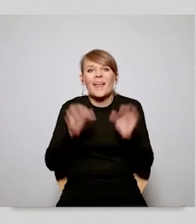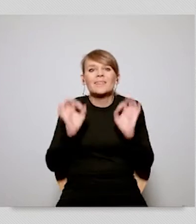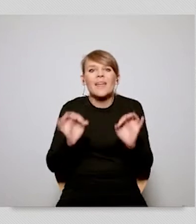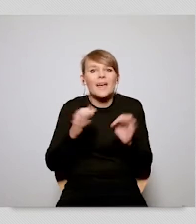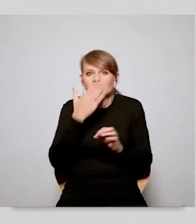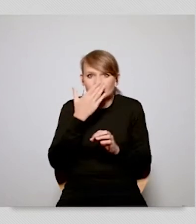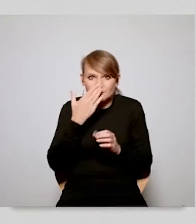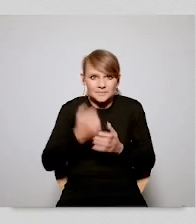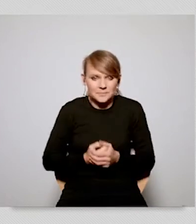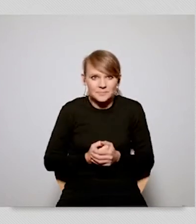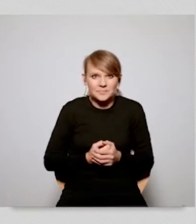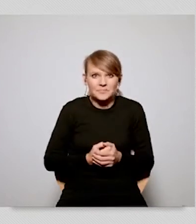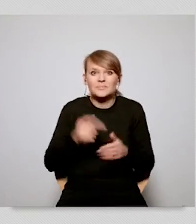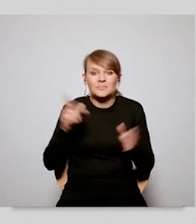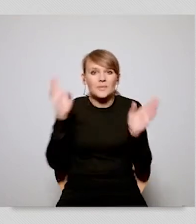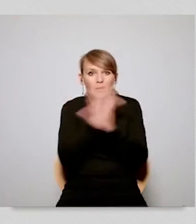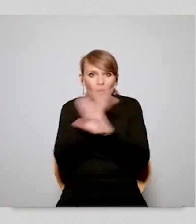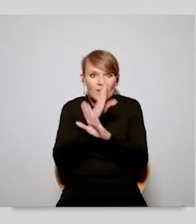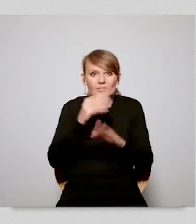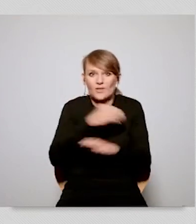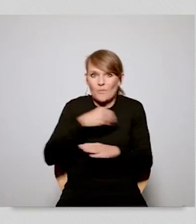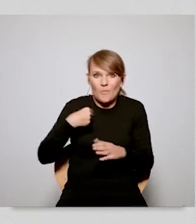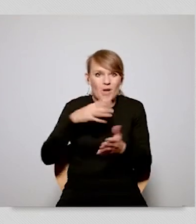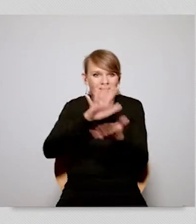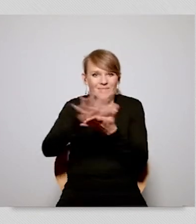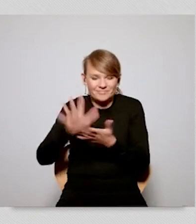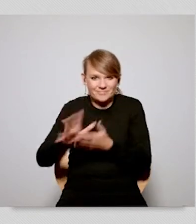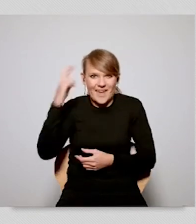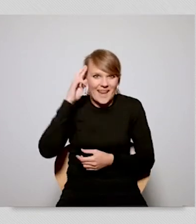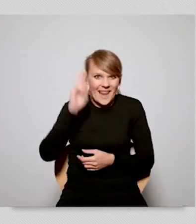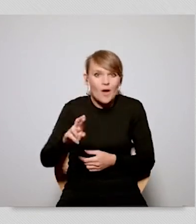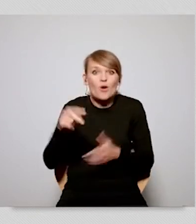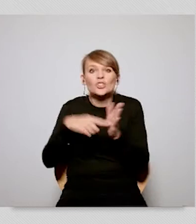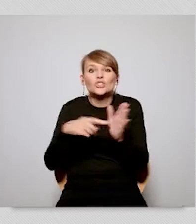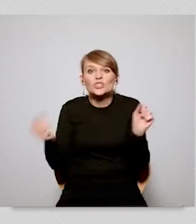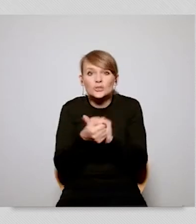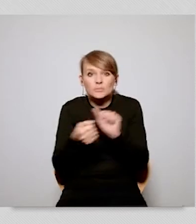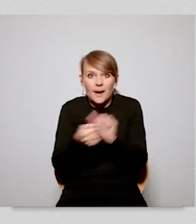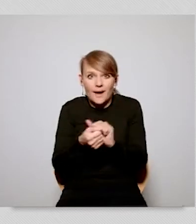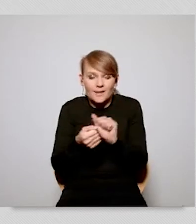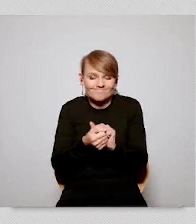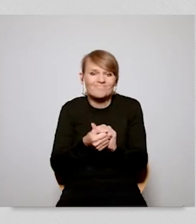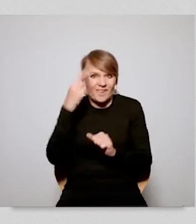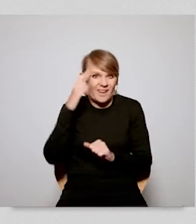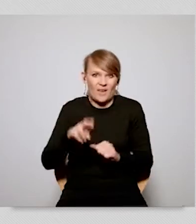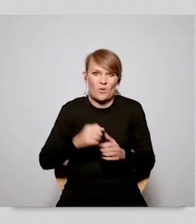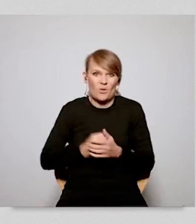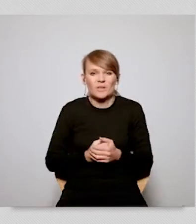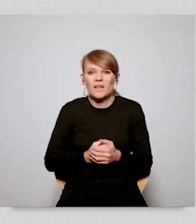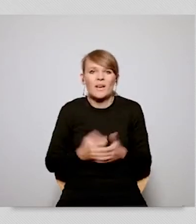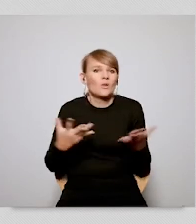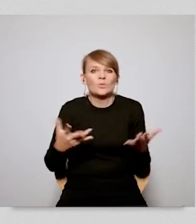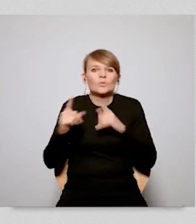tak, że jeżeli mówimy o zanieczyszczeniu powietrza w Polsce, które jest rekordowe zimą, no to nie jest tak, że